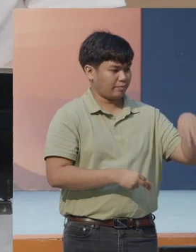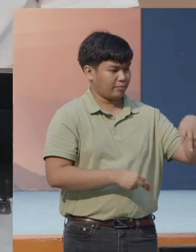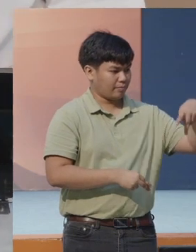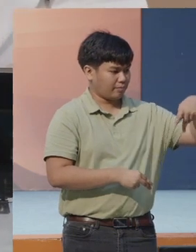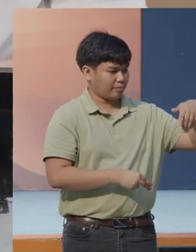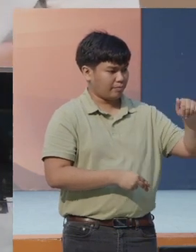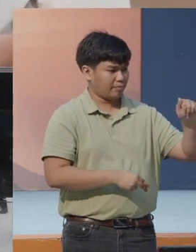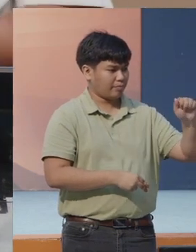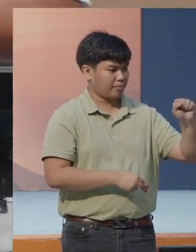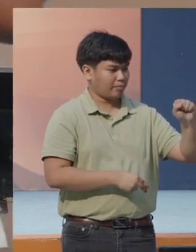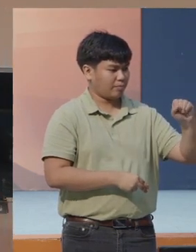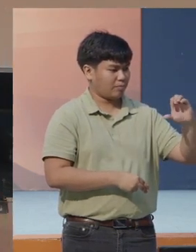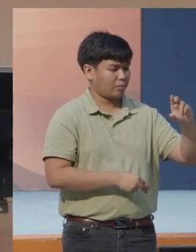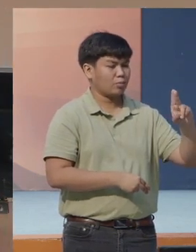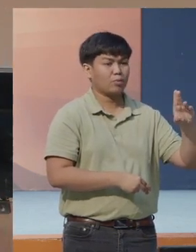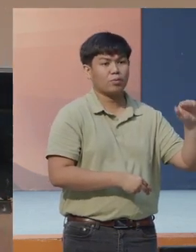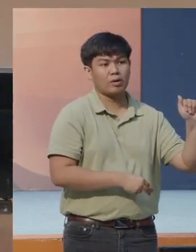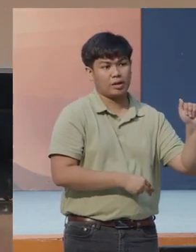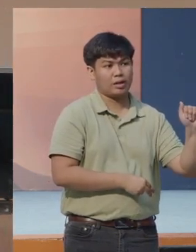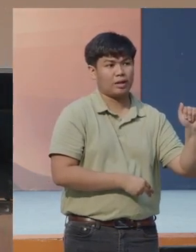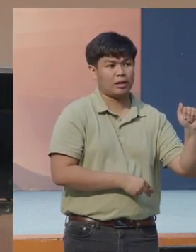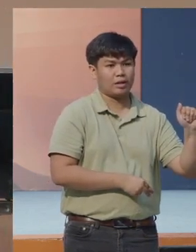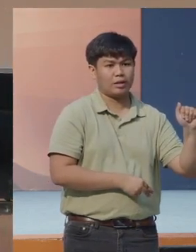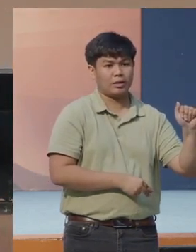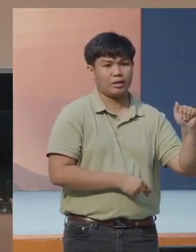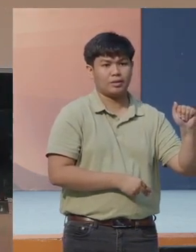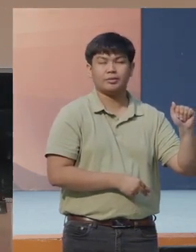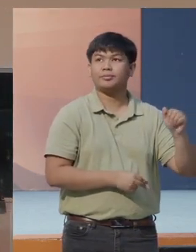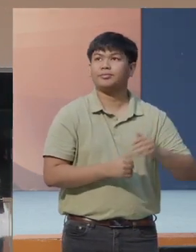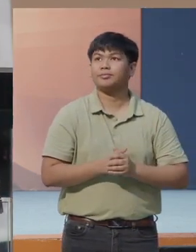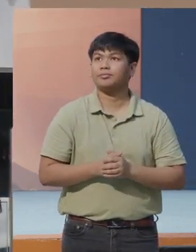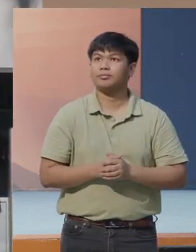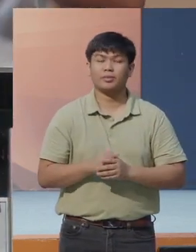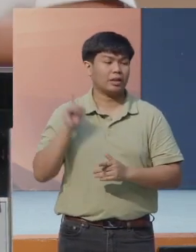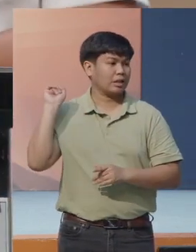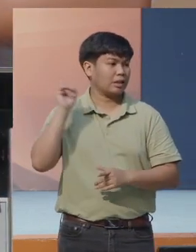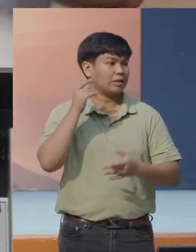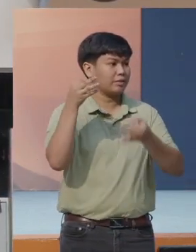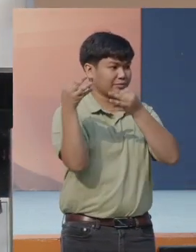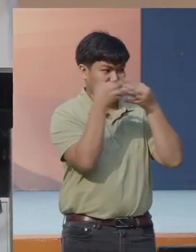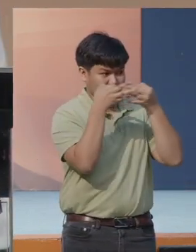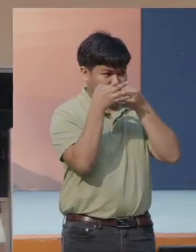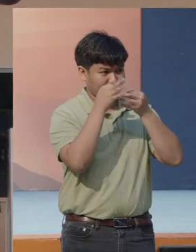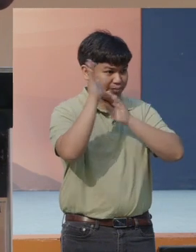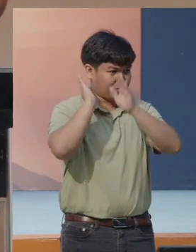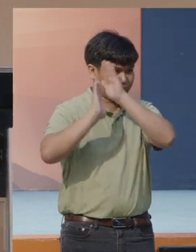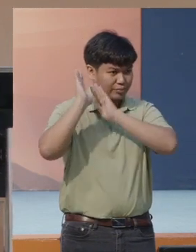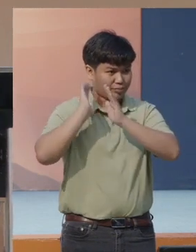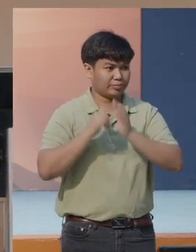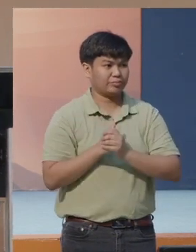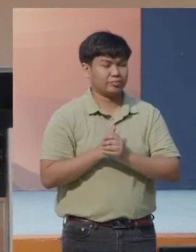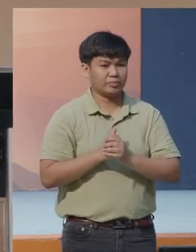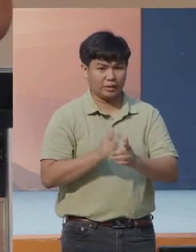storya ng kwento niya. Pero itong background niya. Drug addict, gang member,